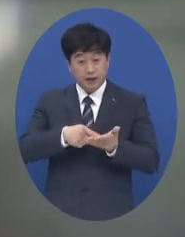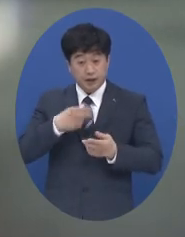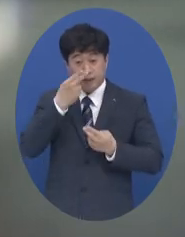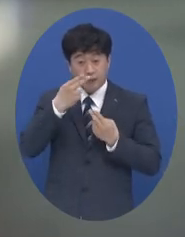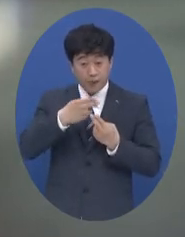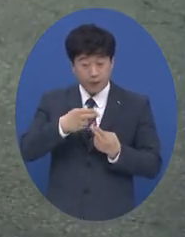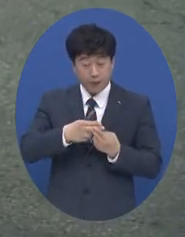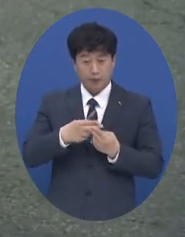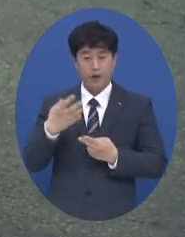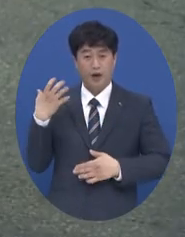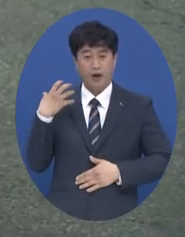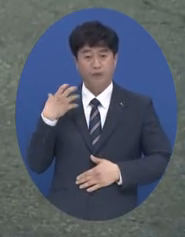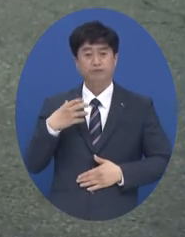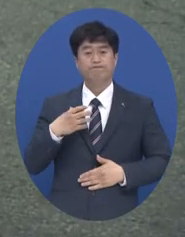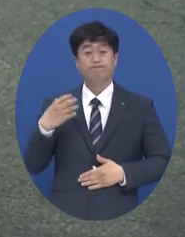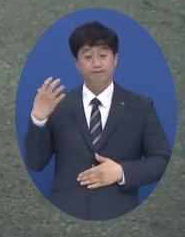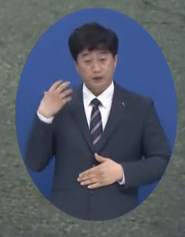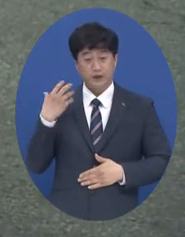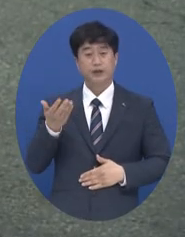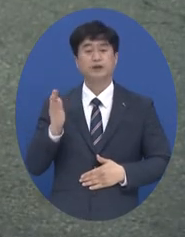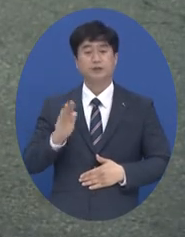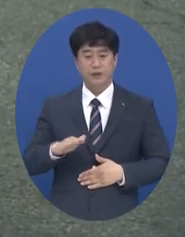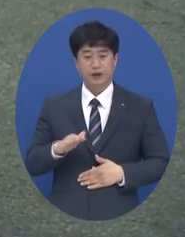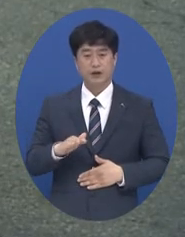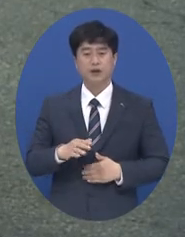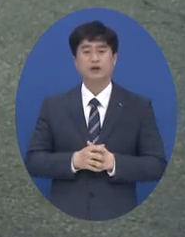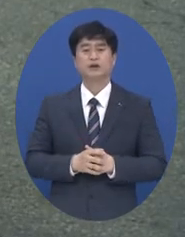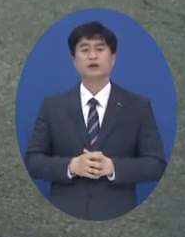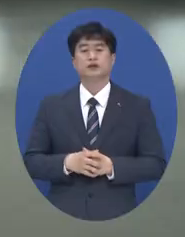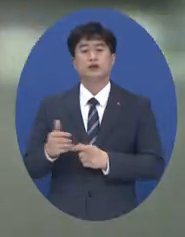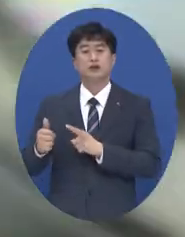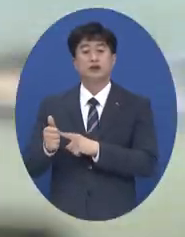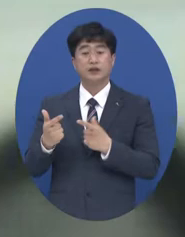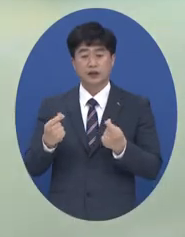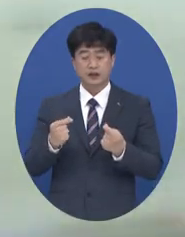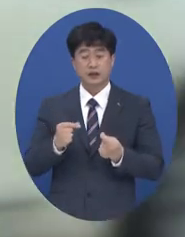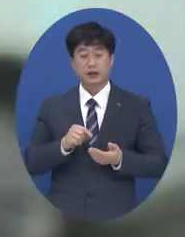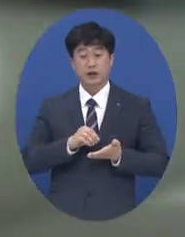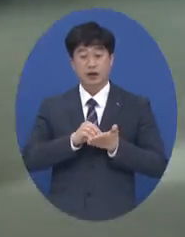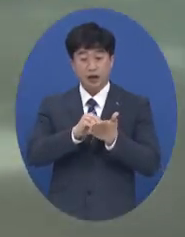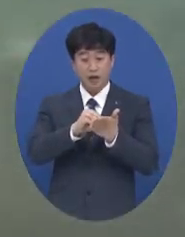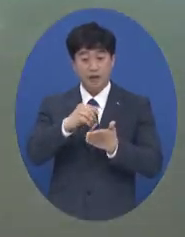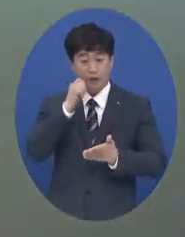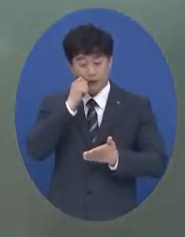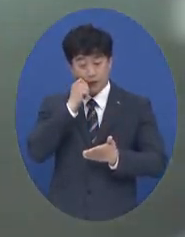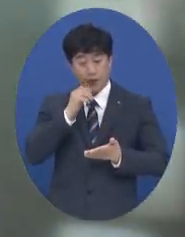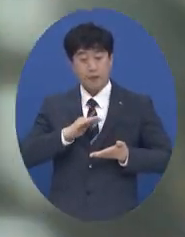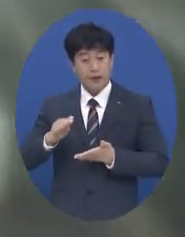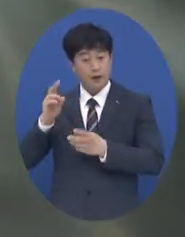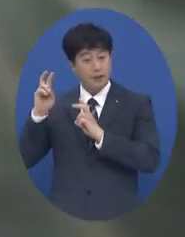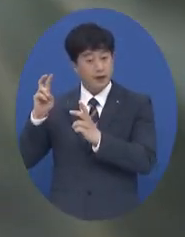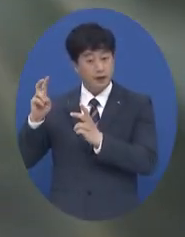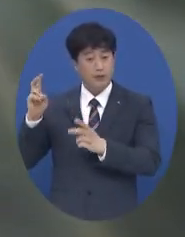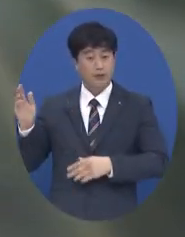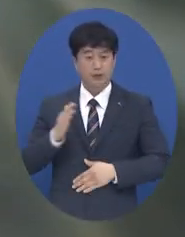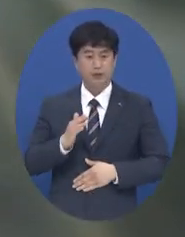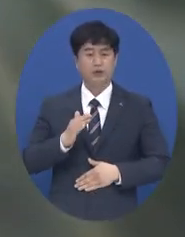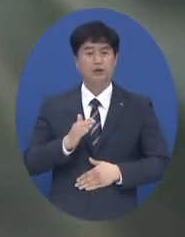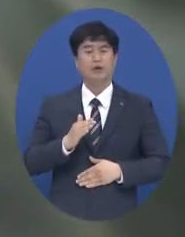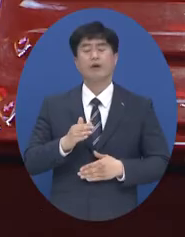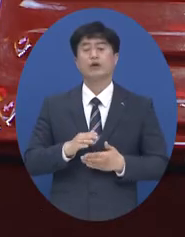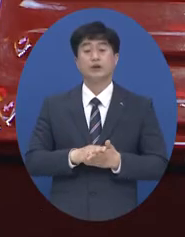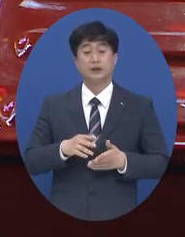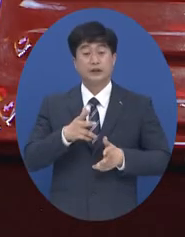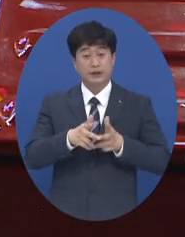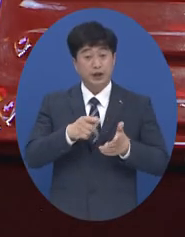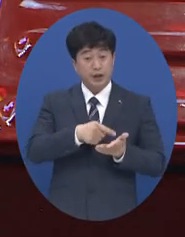산업재해 보상보험 가입은 의무지만 이렇게 A씨처럼 산재보험을 가입하지 못하거나 배달 대행 업주로부터 산재보험